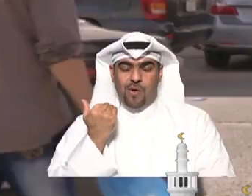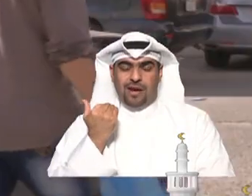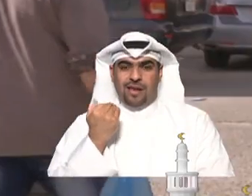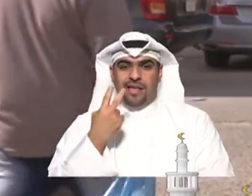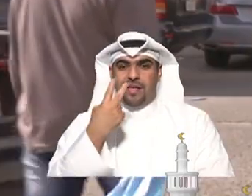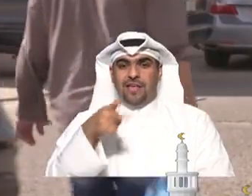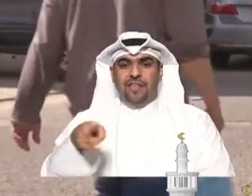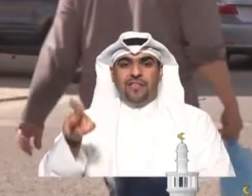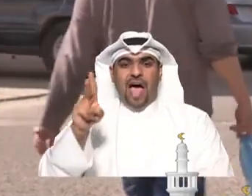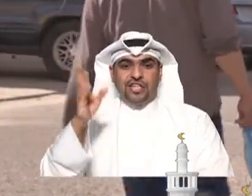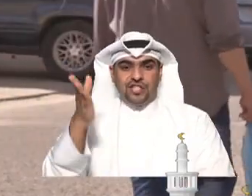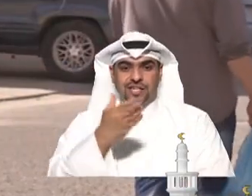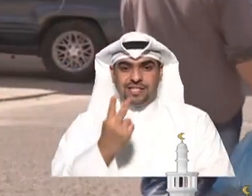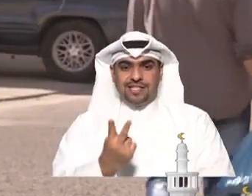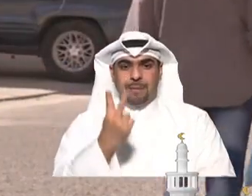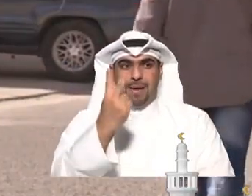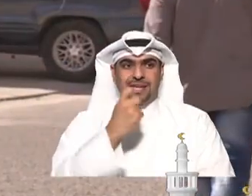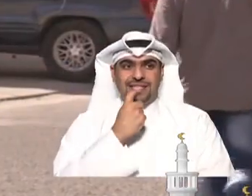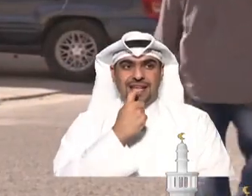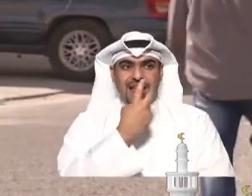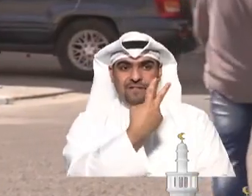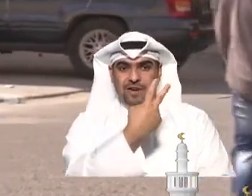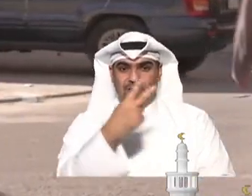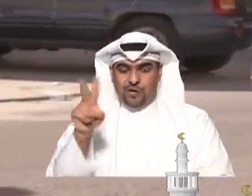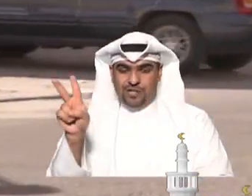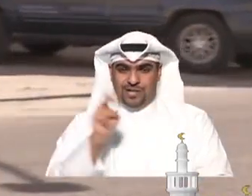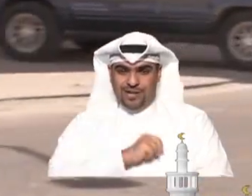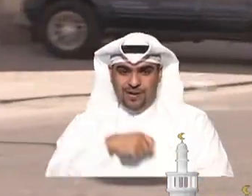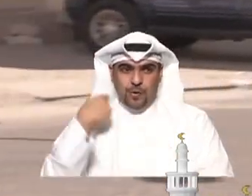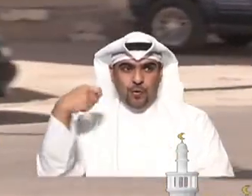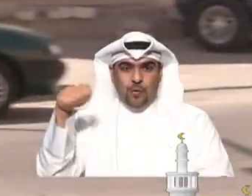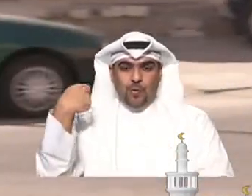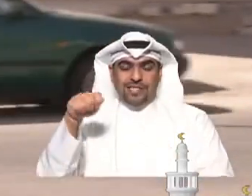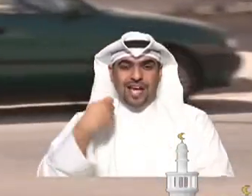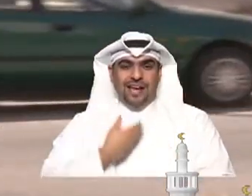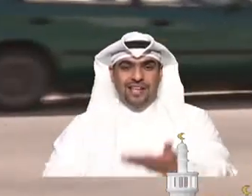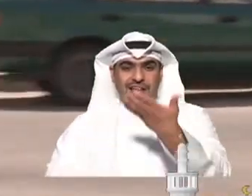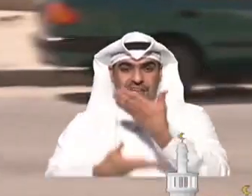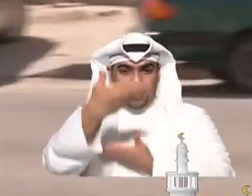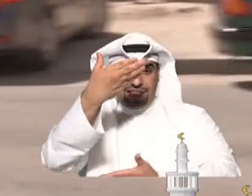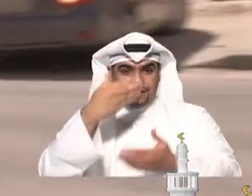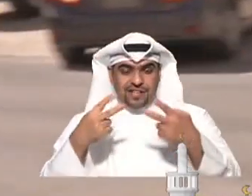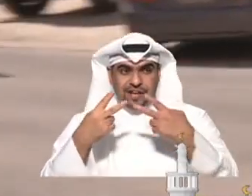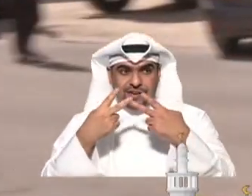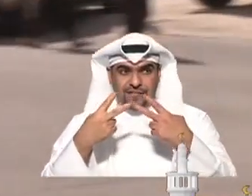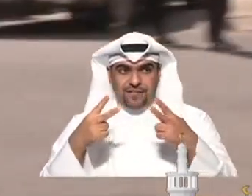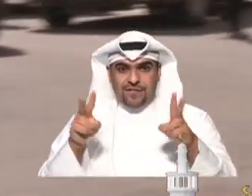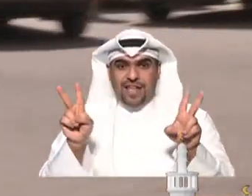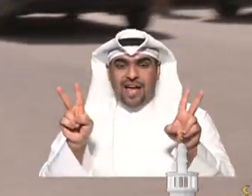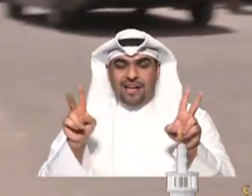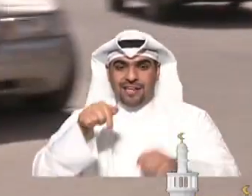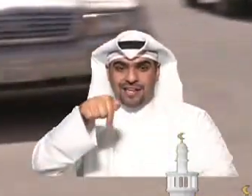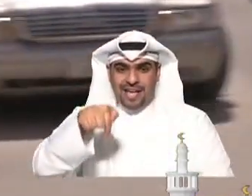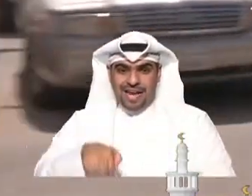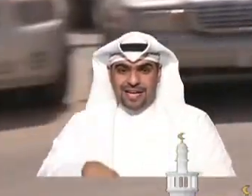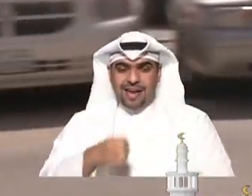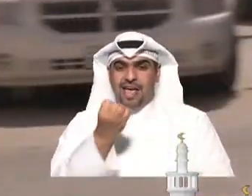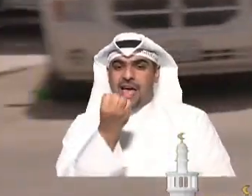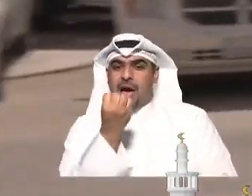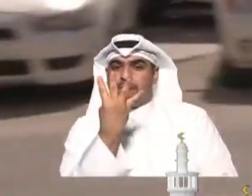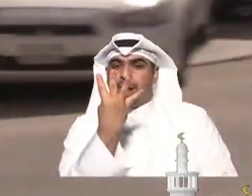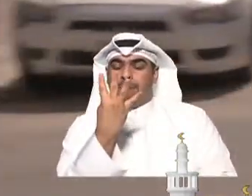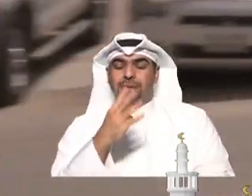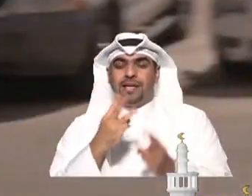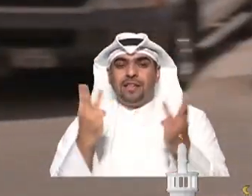12/7/2020. وزارة التجارة والصناعة عادت فتح 400 موقع عبر منصتها الإلكترونية بعد الحظر الكلي، في حين وصل عدد